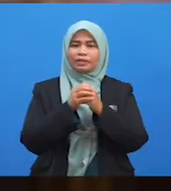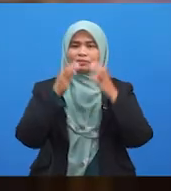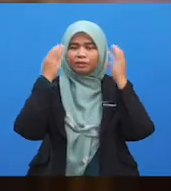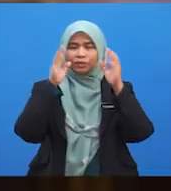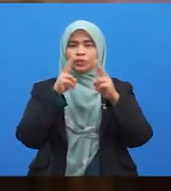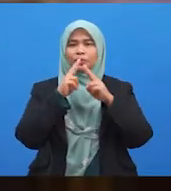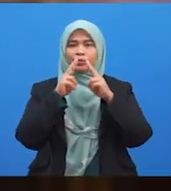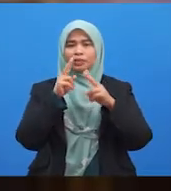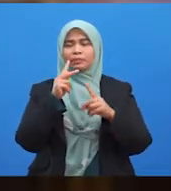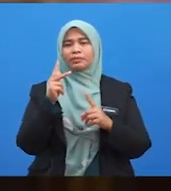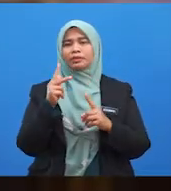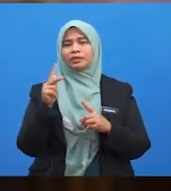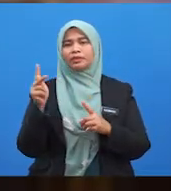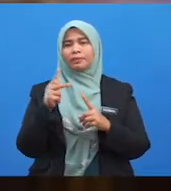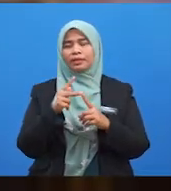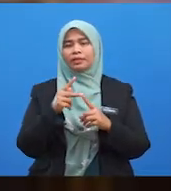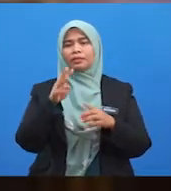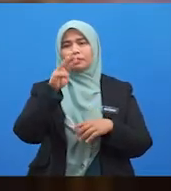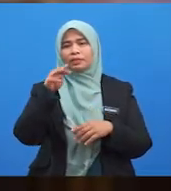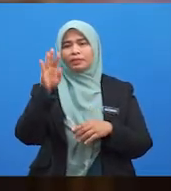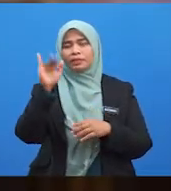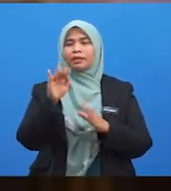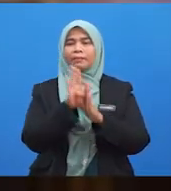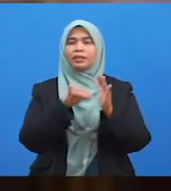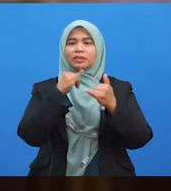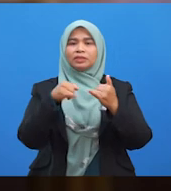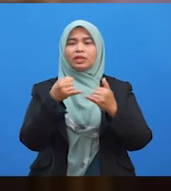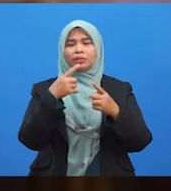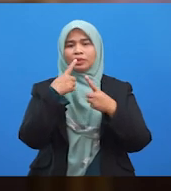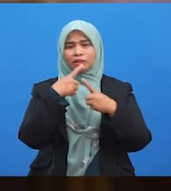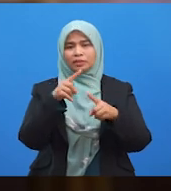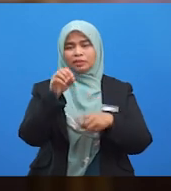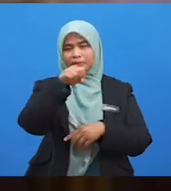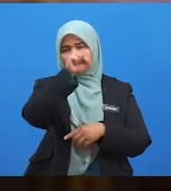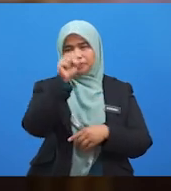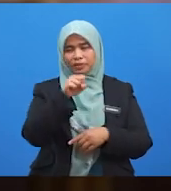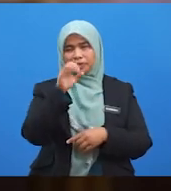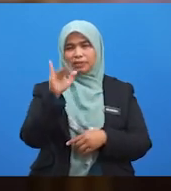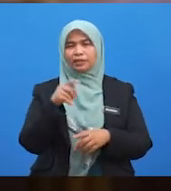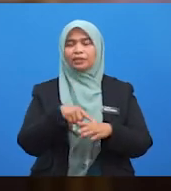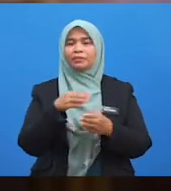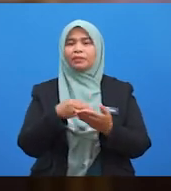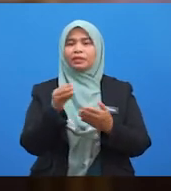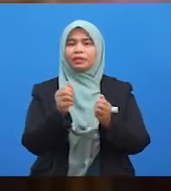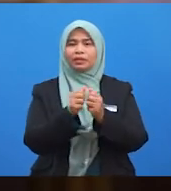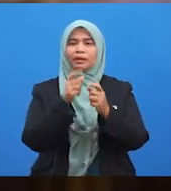Tahniah cikgu ucapkan kepada murid-murid yang berjaya menjawab soalan yang diberikan dengan